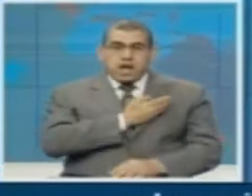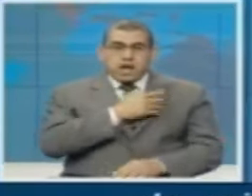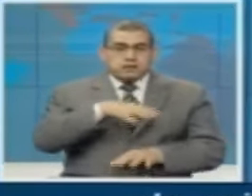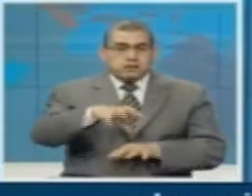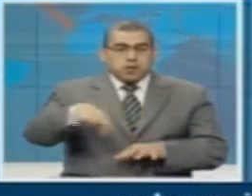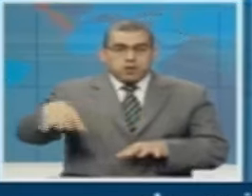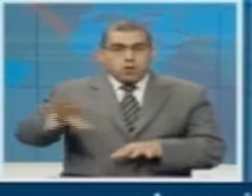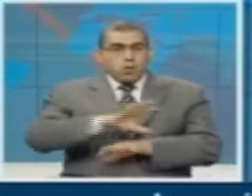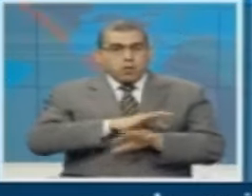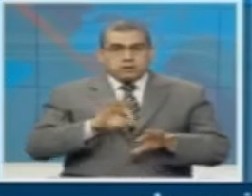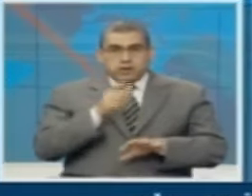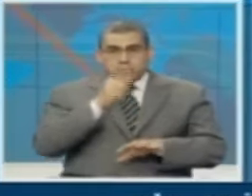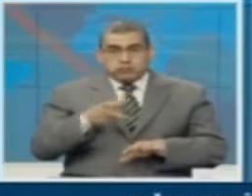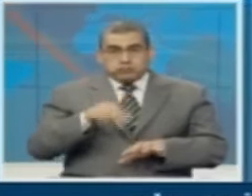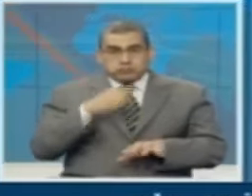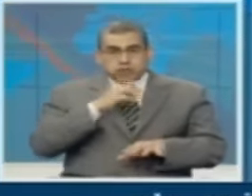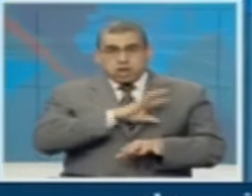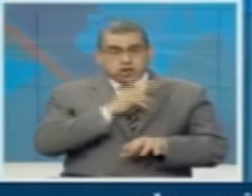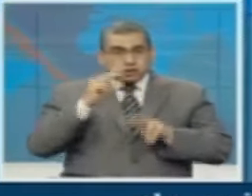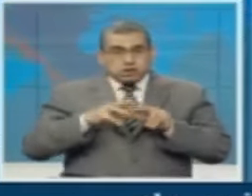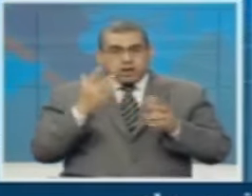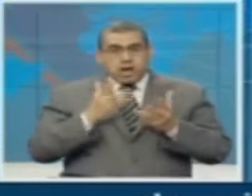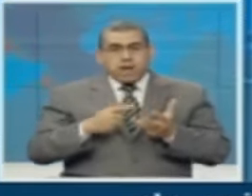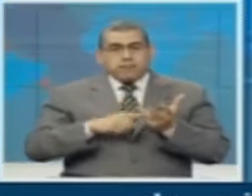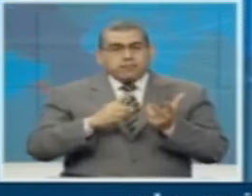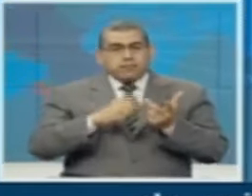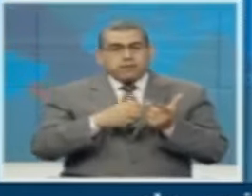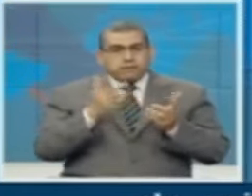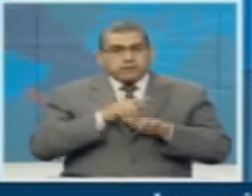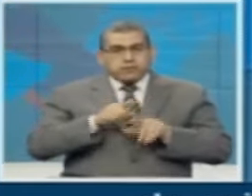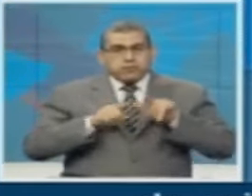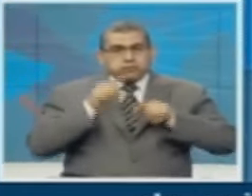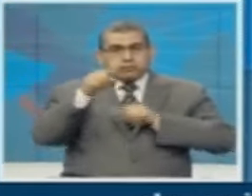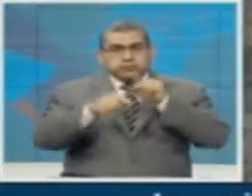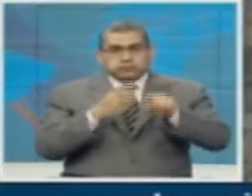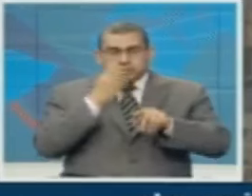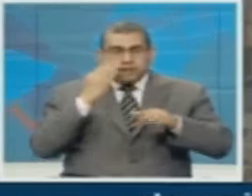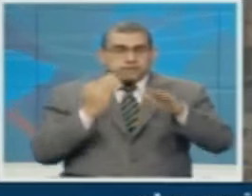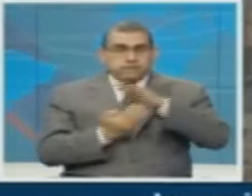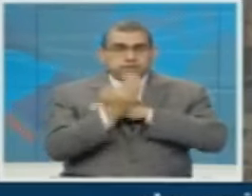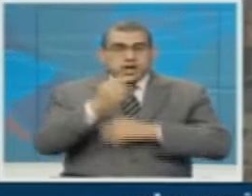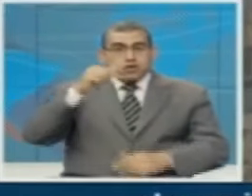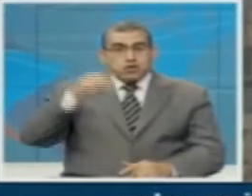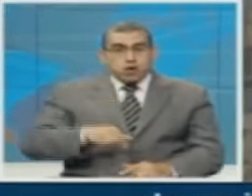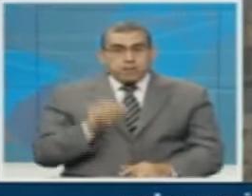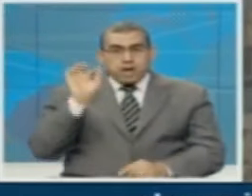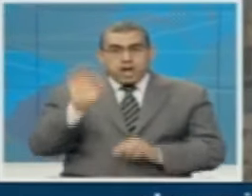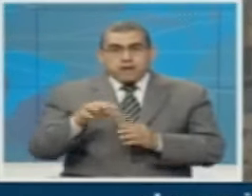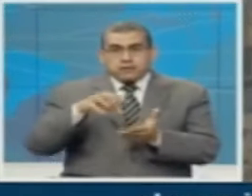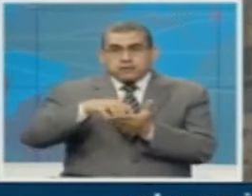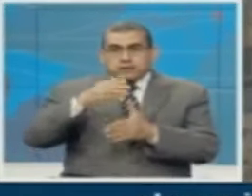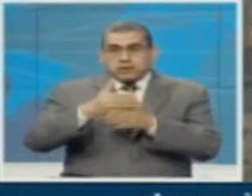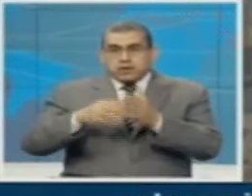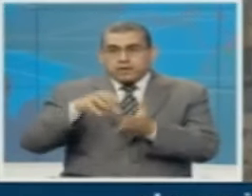على أنحاء القطاع، حيث شنت قوات الاحتلال سلسلة غارات وقصفا مدفعيا فجر اليوم استهدف مناطق